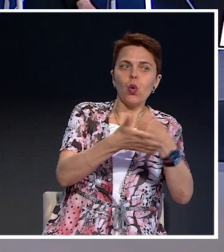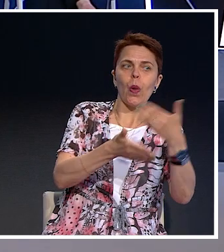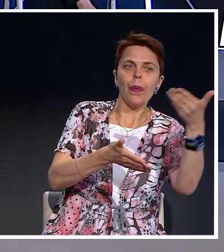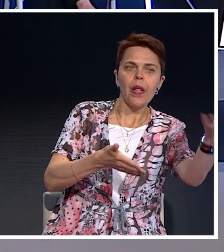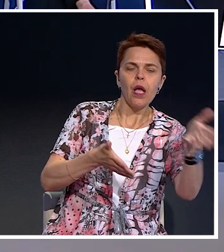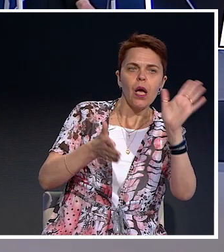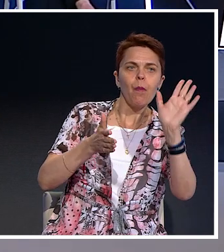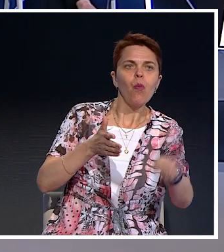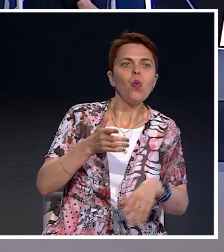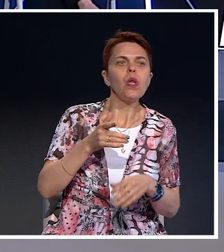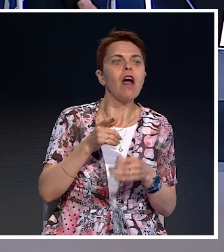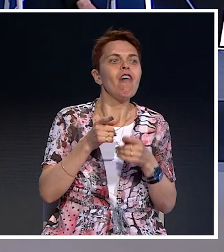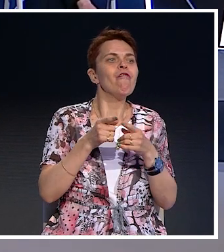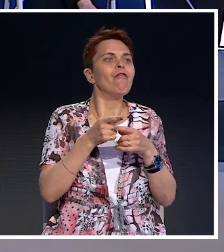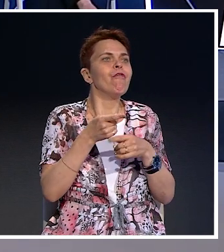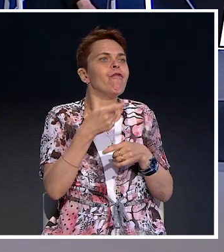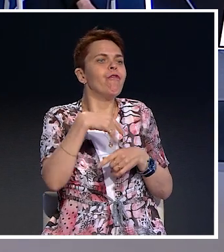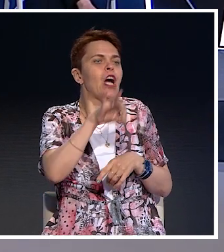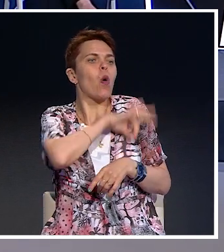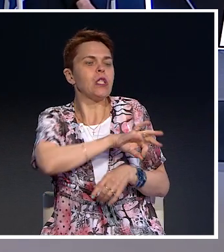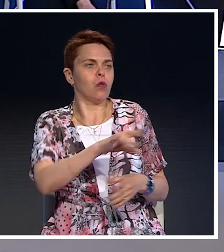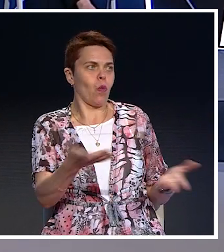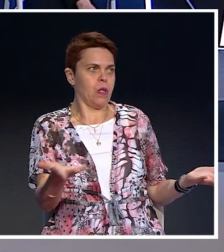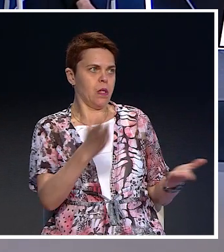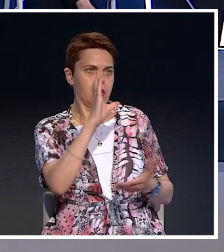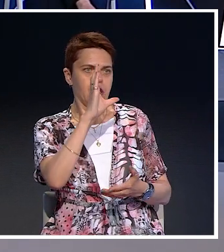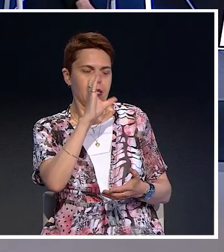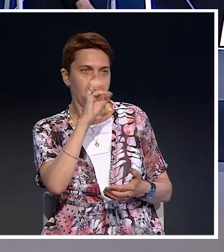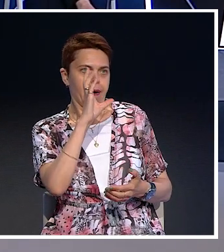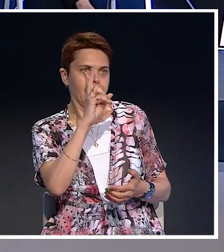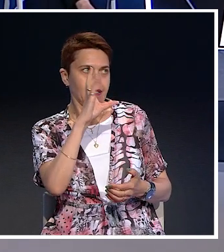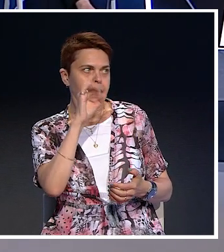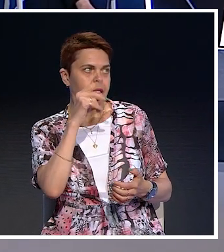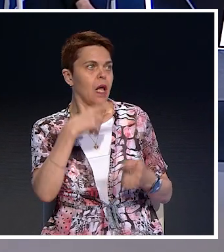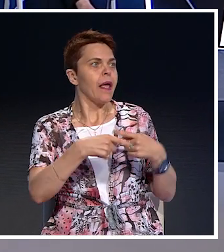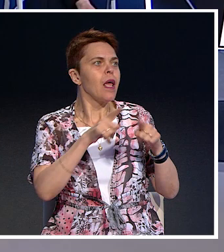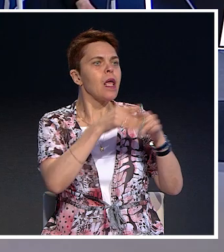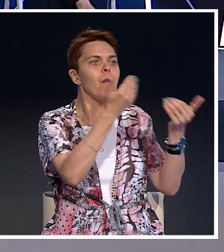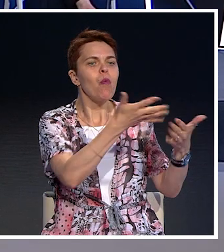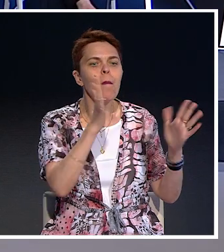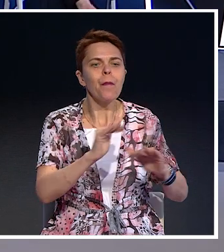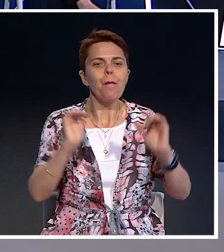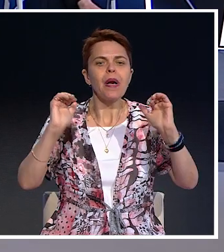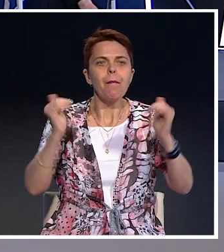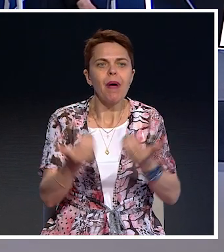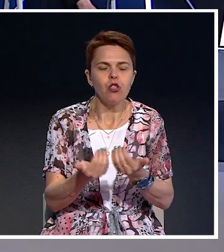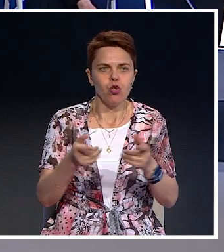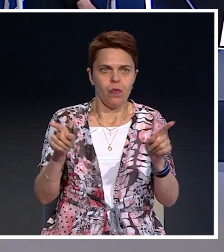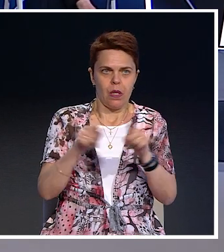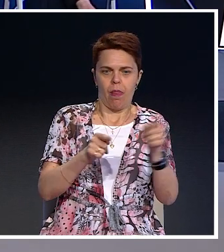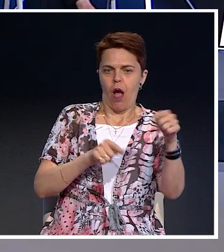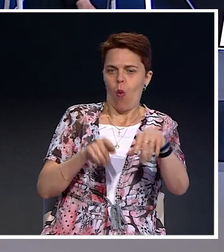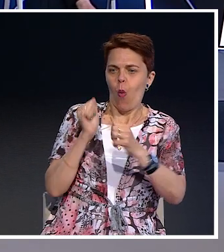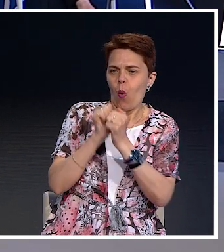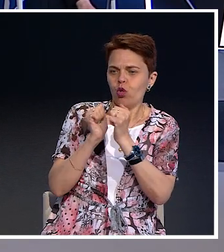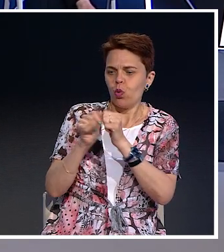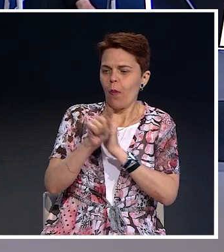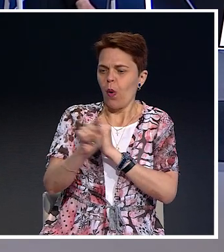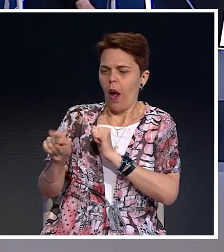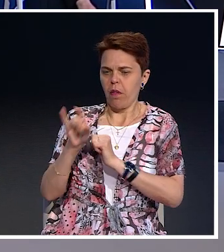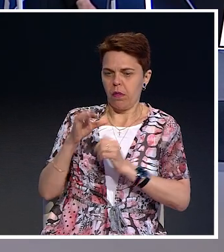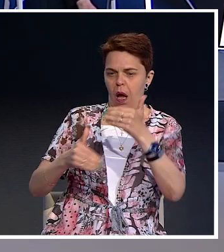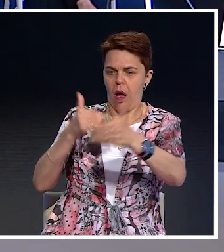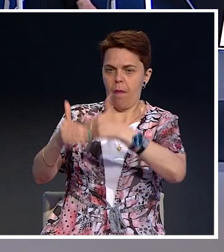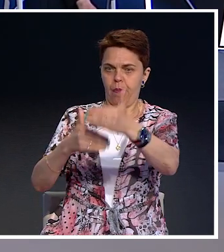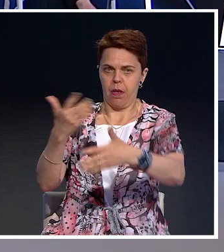буде використовуватись не лише побутовий сексизм, а її роль, її спроможність буде применшуватись на кожному етапі, в тому числі